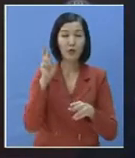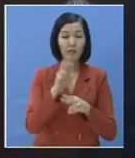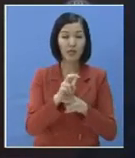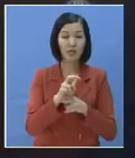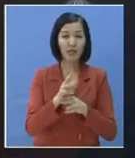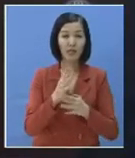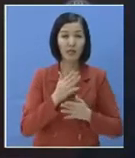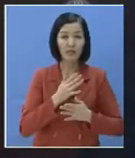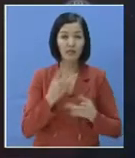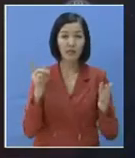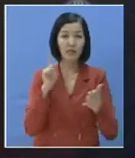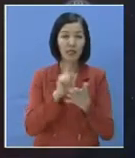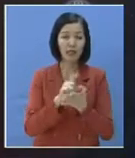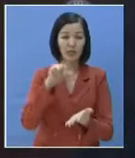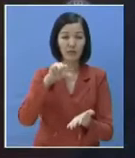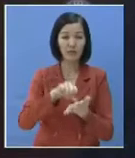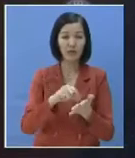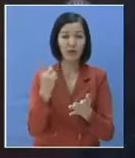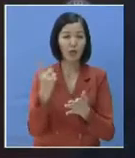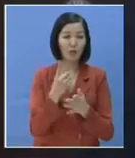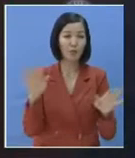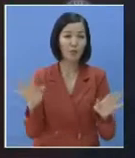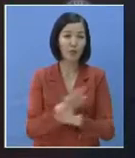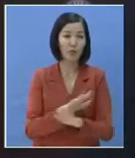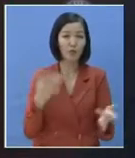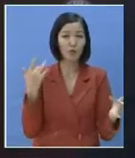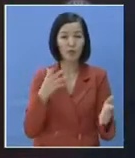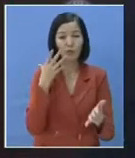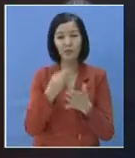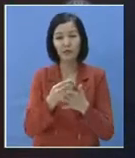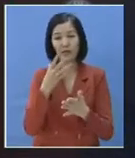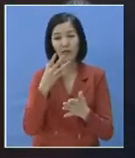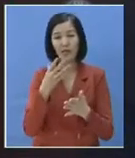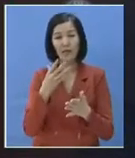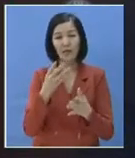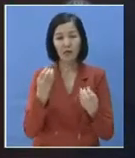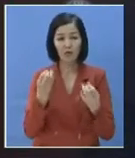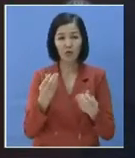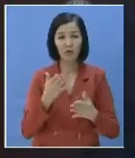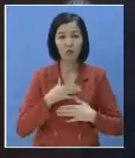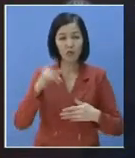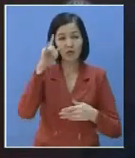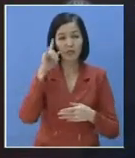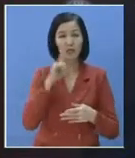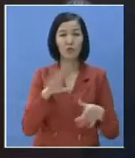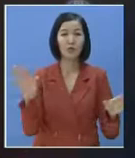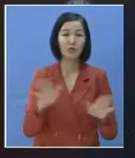должны исполнить одну песню и кюй своей страны и также исполнить